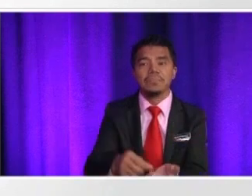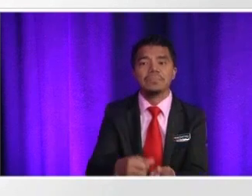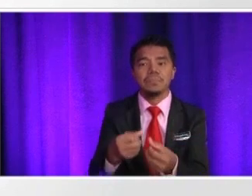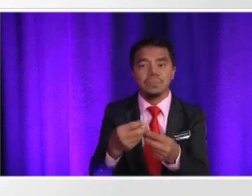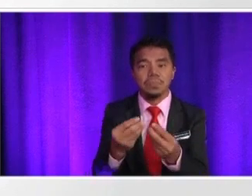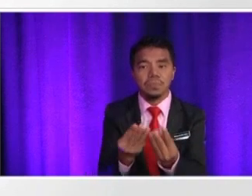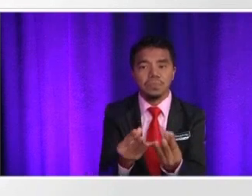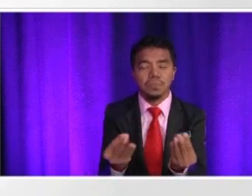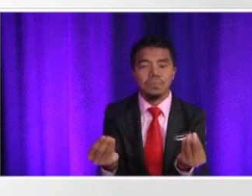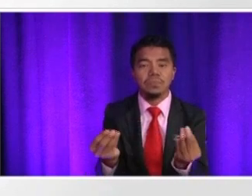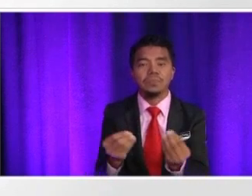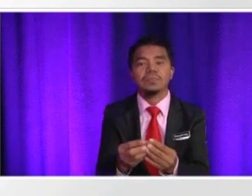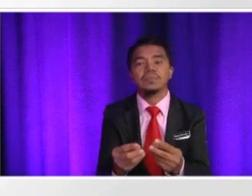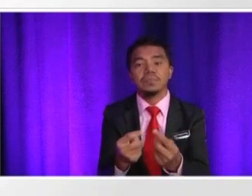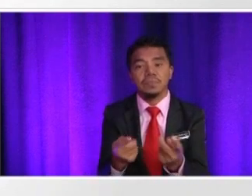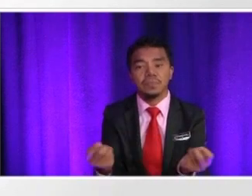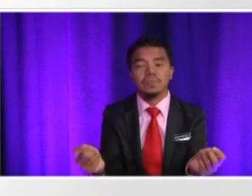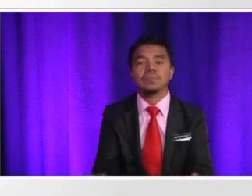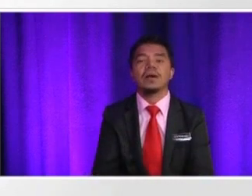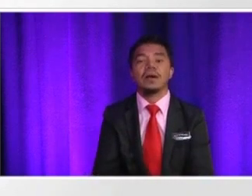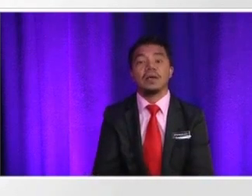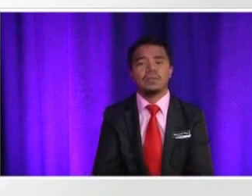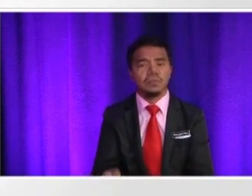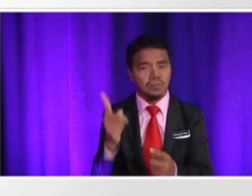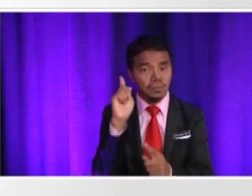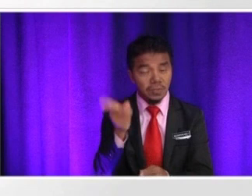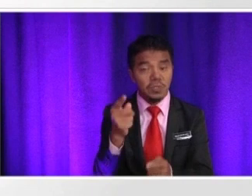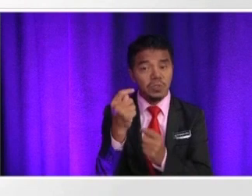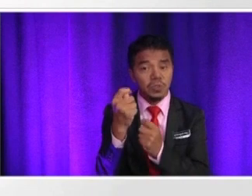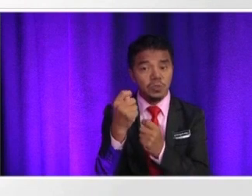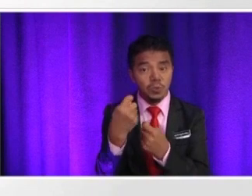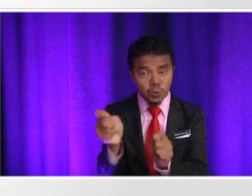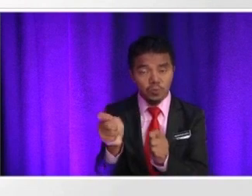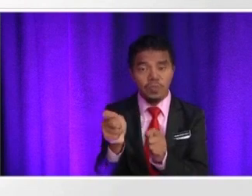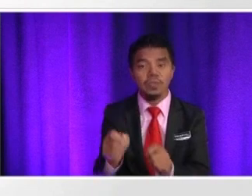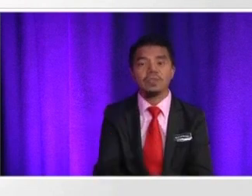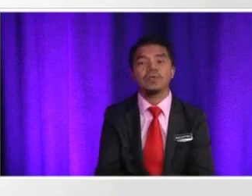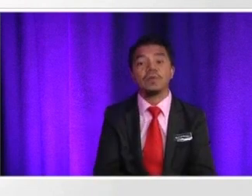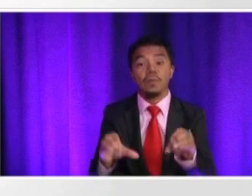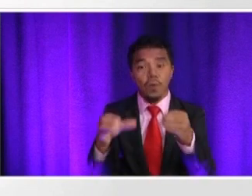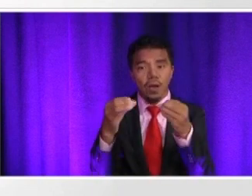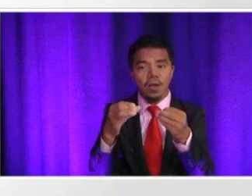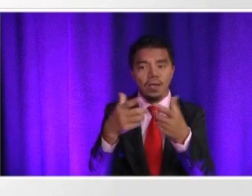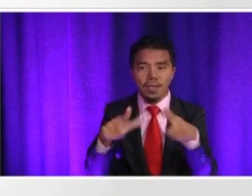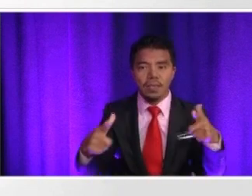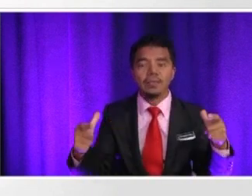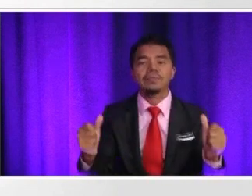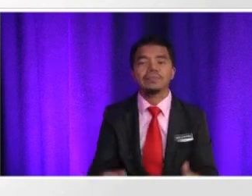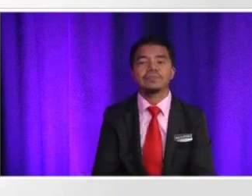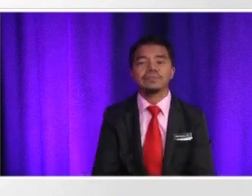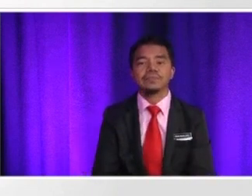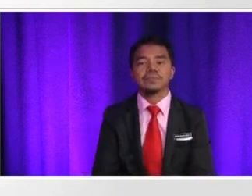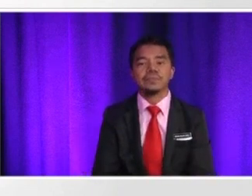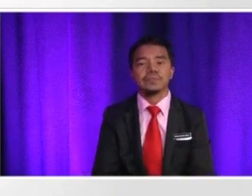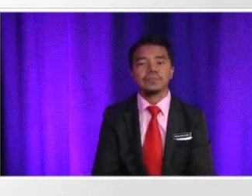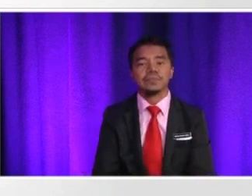cuba membuat inovasi terhadap kek itu. Okey, bagaimana dengan individu Y pula? Siapa nak